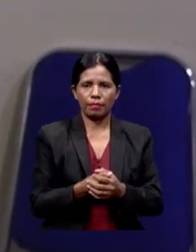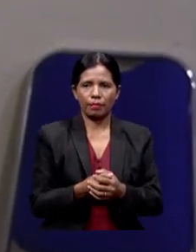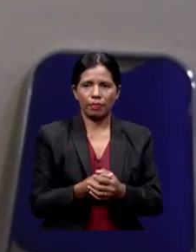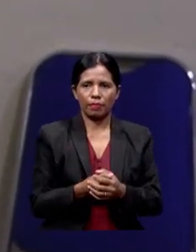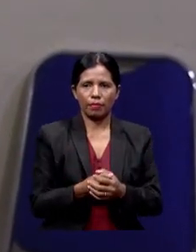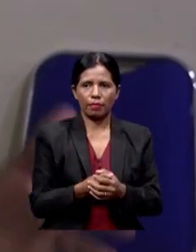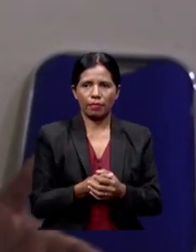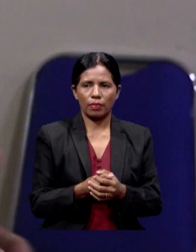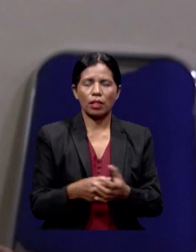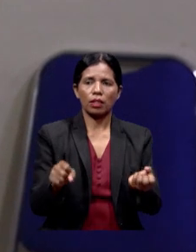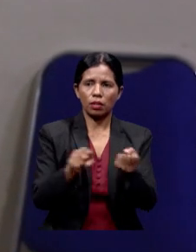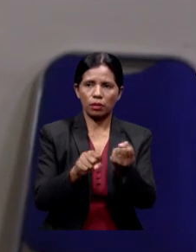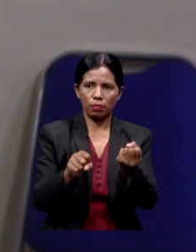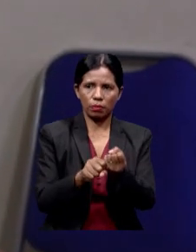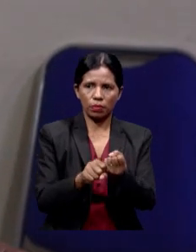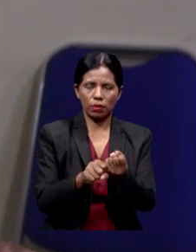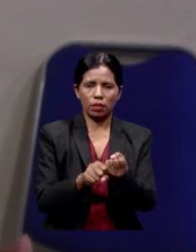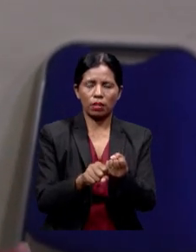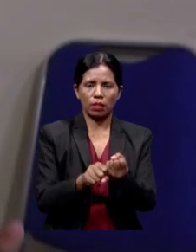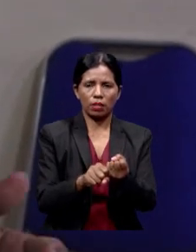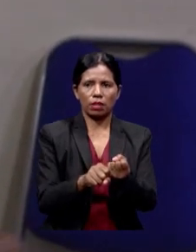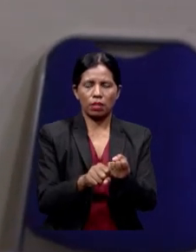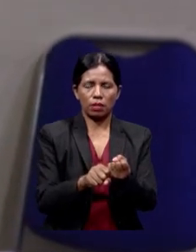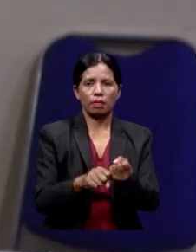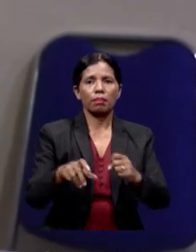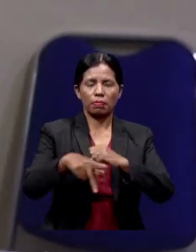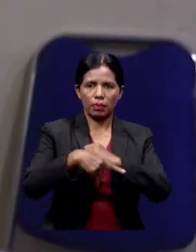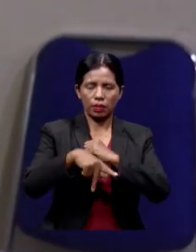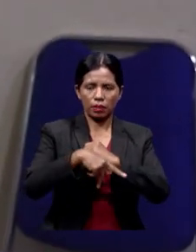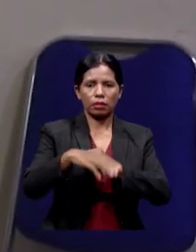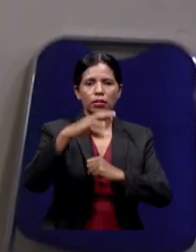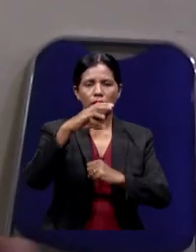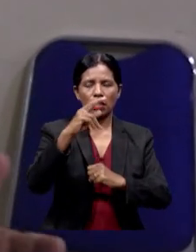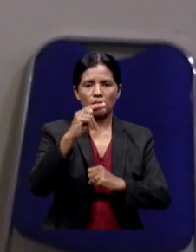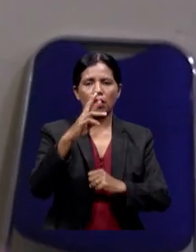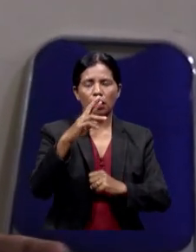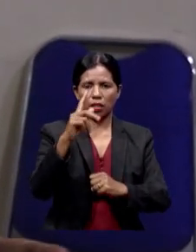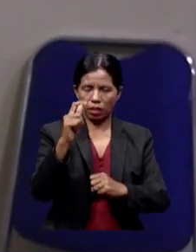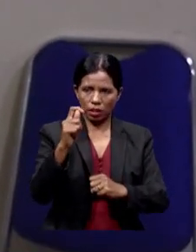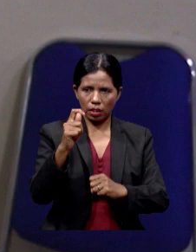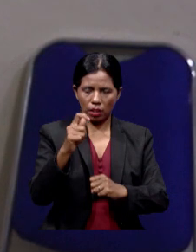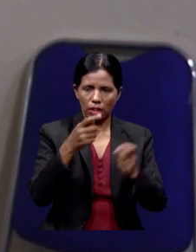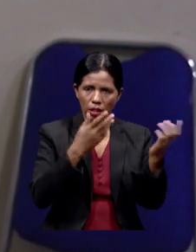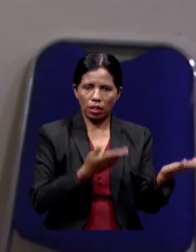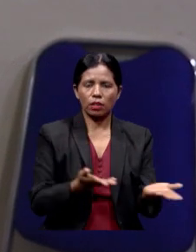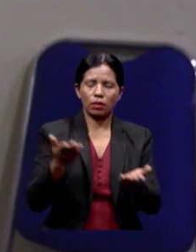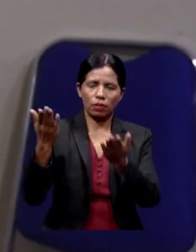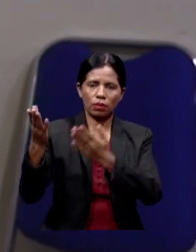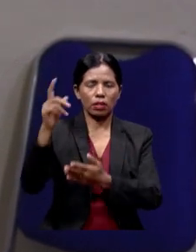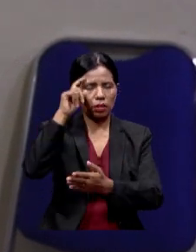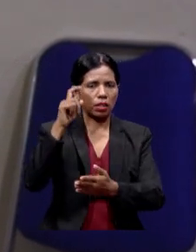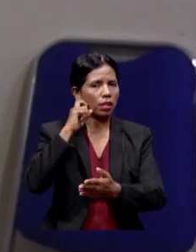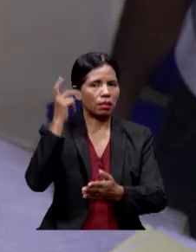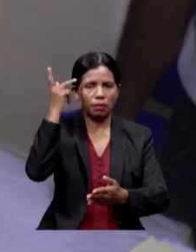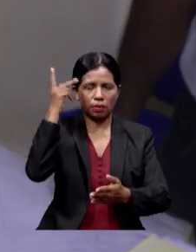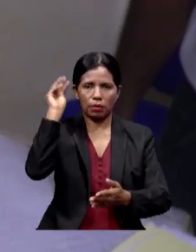maksudnya apoya ke CNRT o atulori ya mengenai nama pemilu